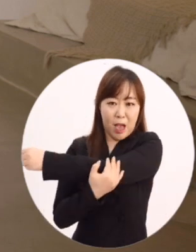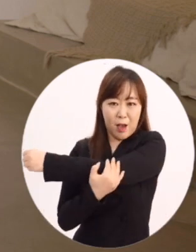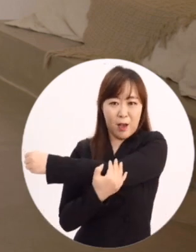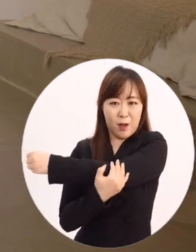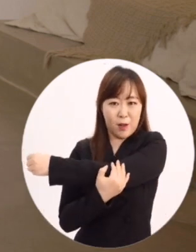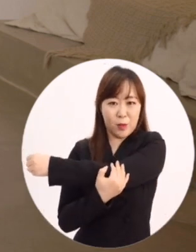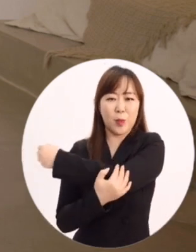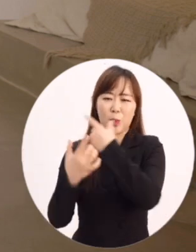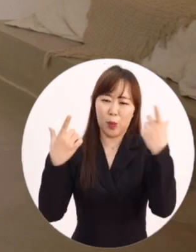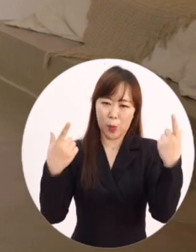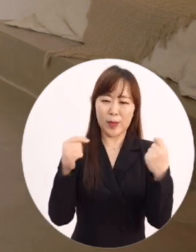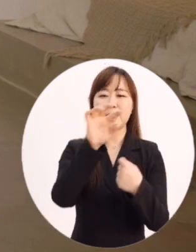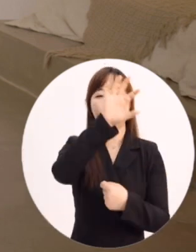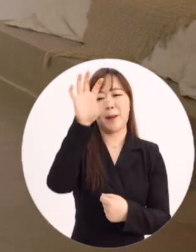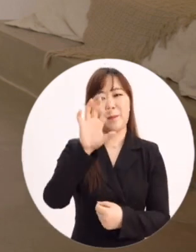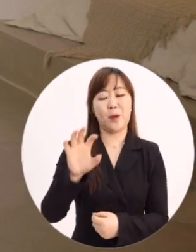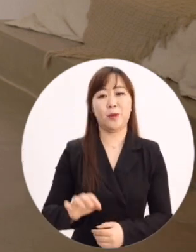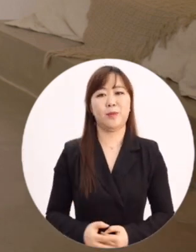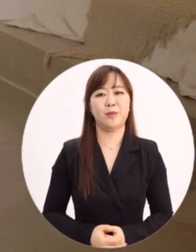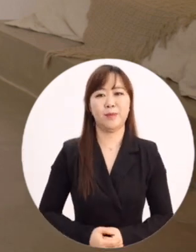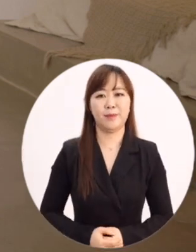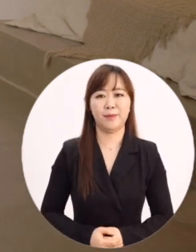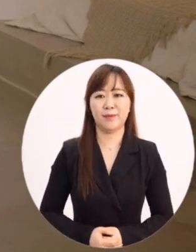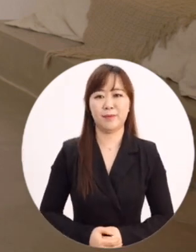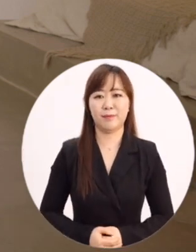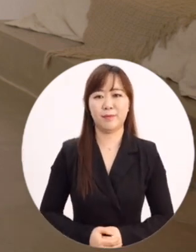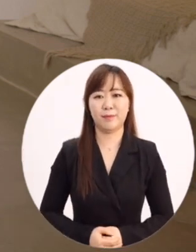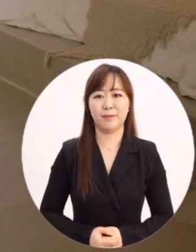반대쪽도 반복합니다.